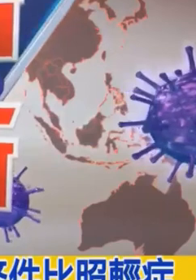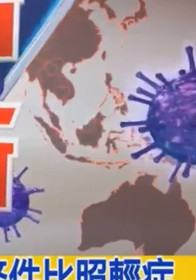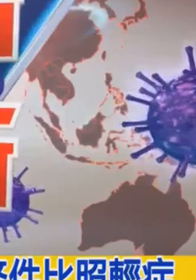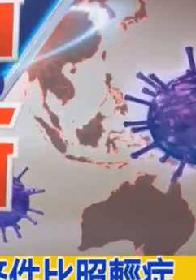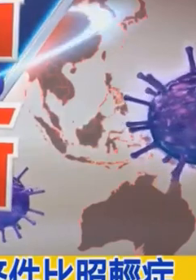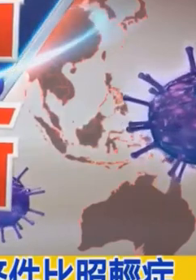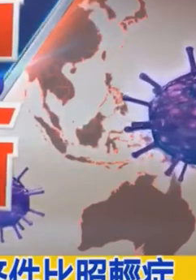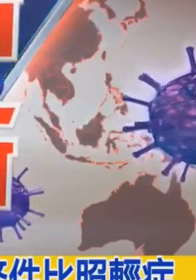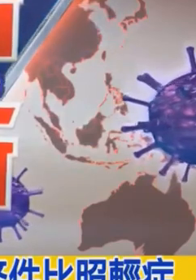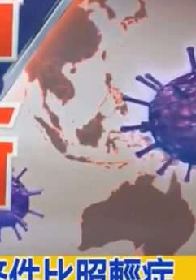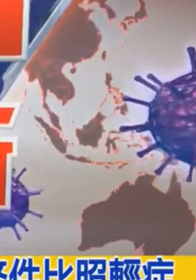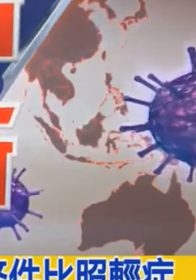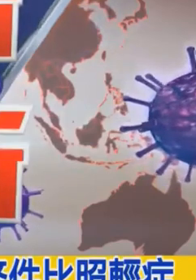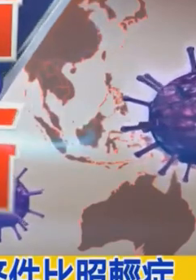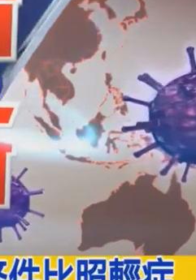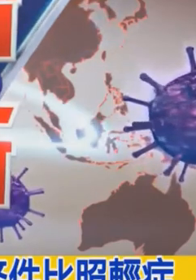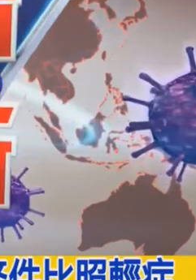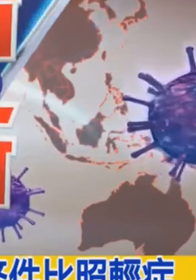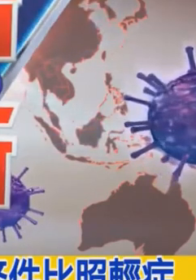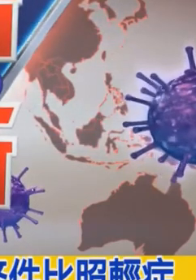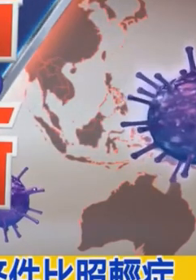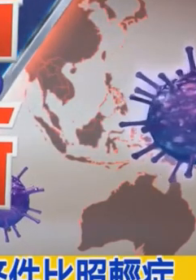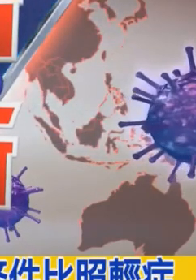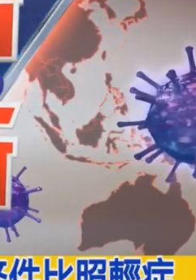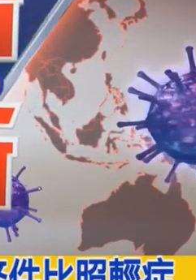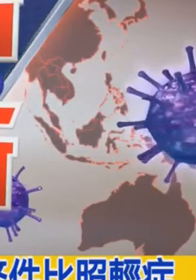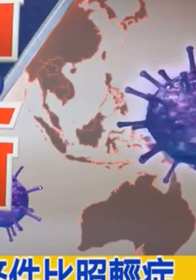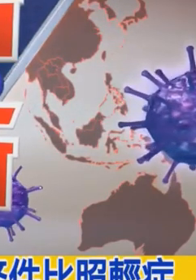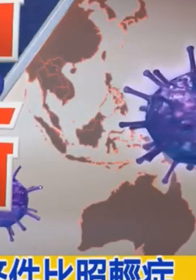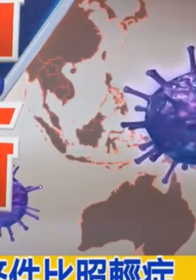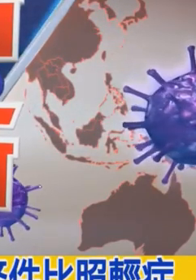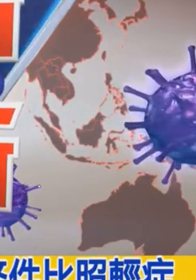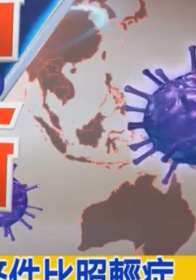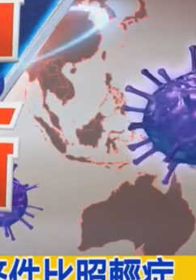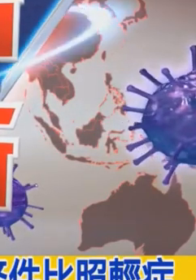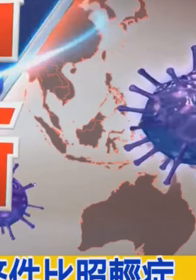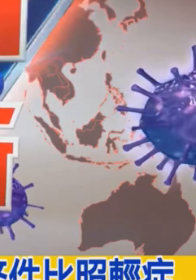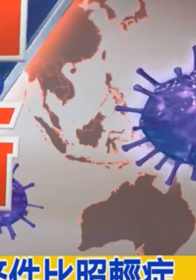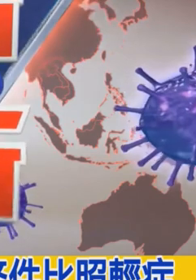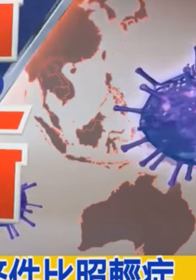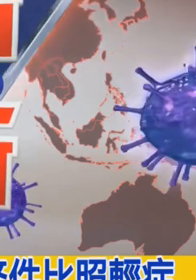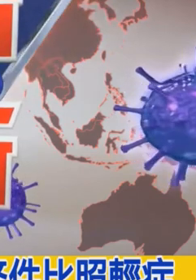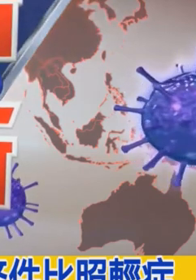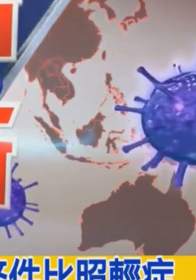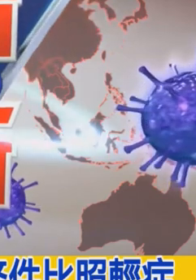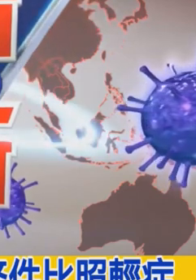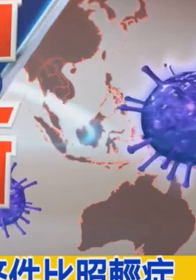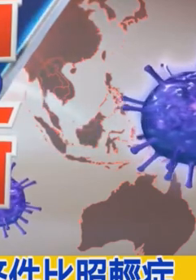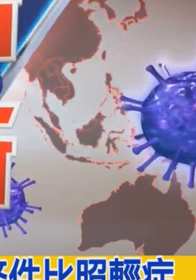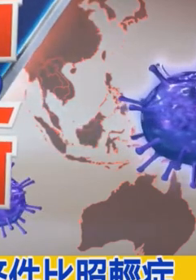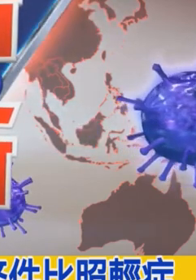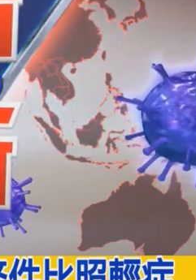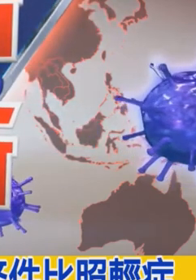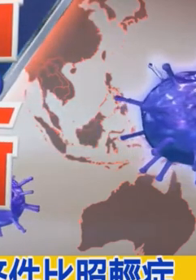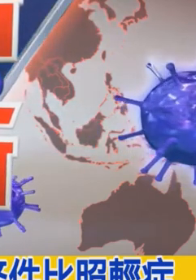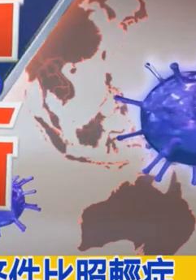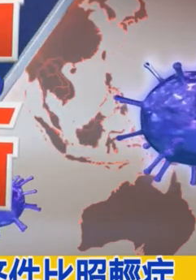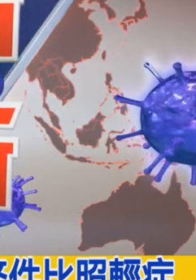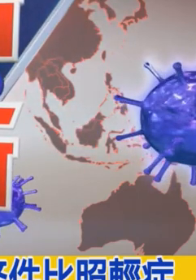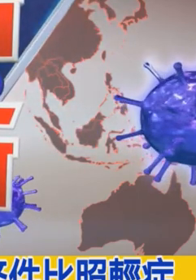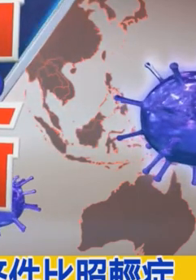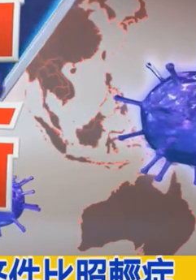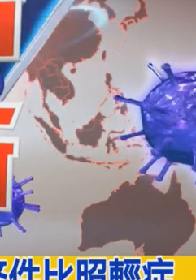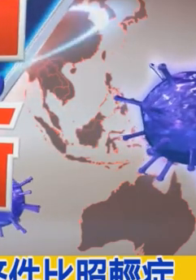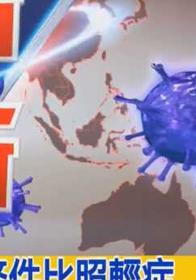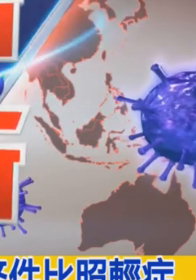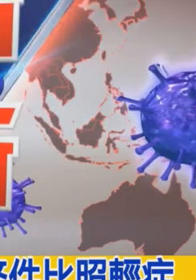适当治疗以后症状已经缓解，但是因为 CT 值不符合条件无法转出，那么指挥中心在今天宣布修订了